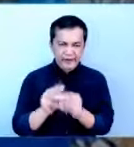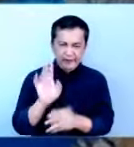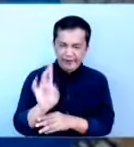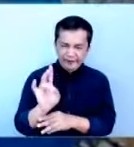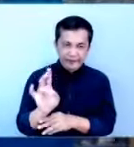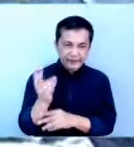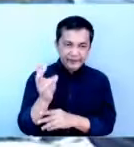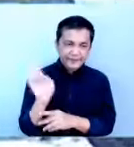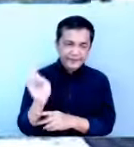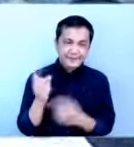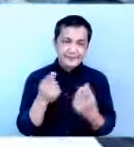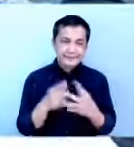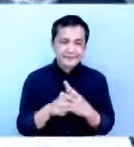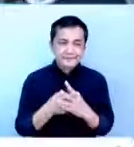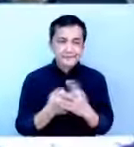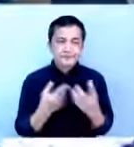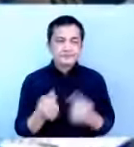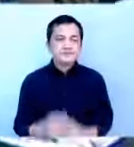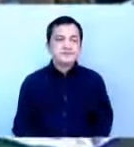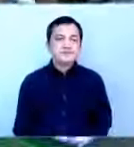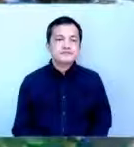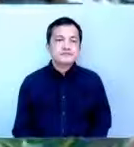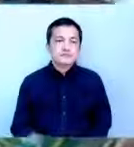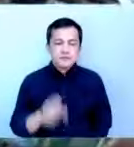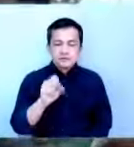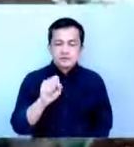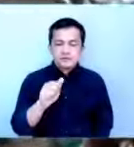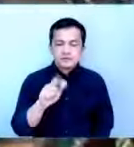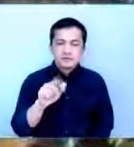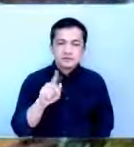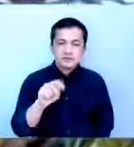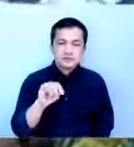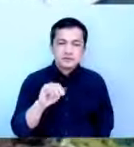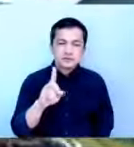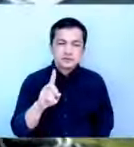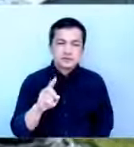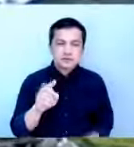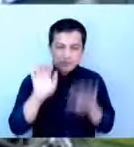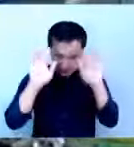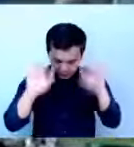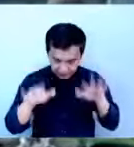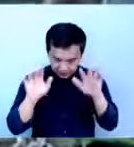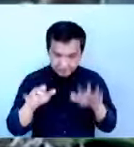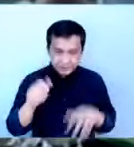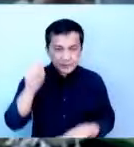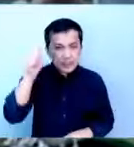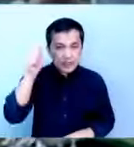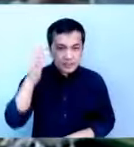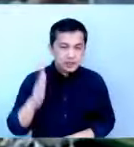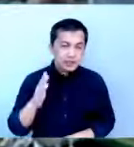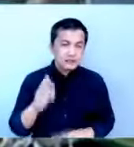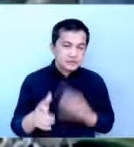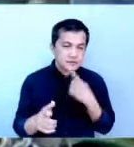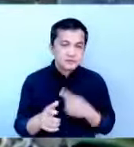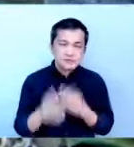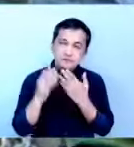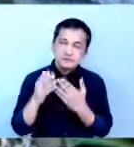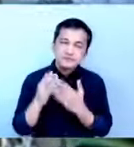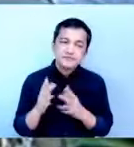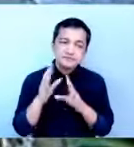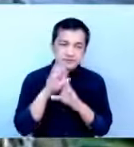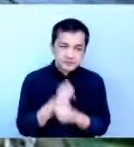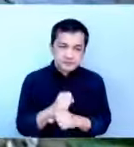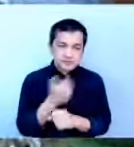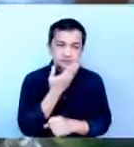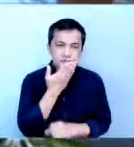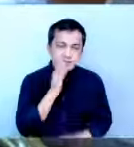nilang isagawa ang tinatawag na Salatul Eid o yung sabayang pagdasal kay Allah bilang pasasalamat sa matiwasay na pagtatapos ng